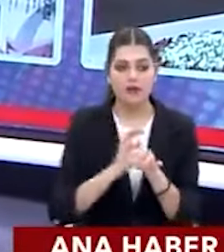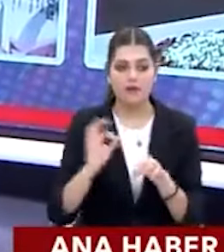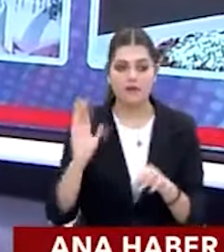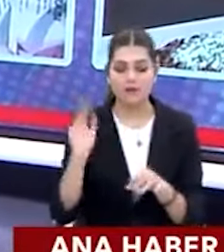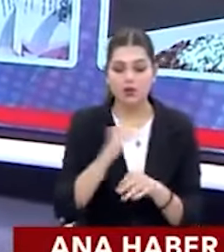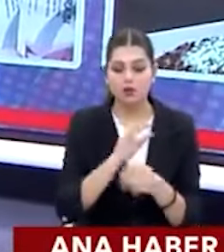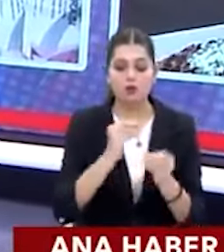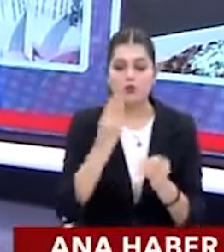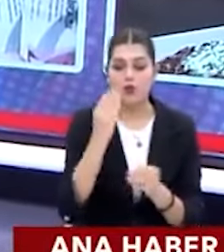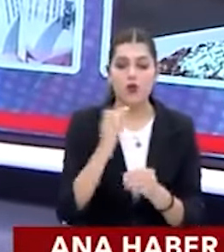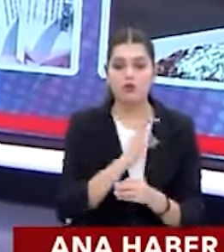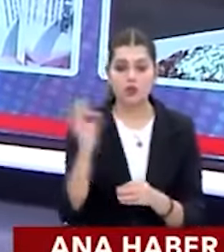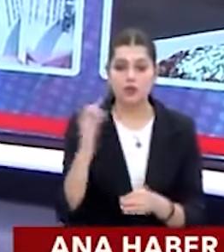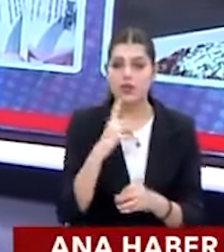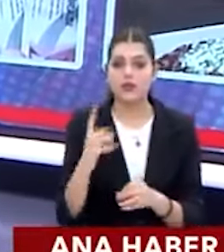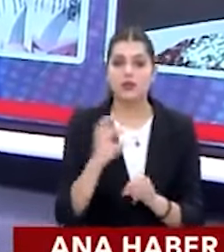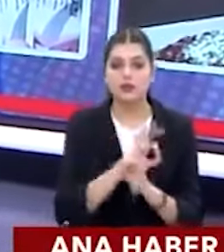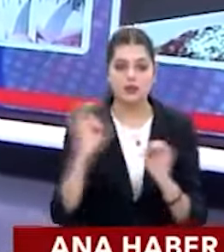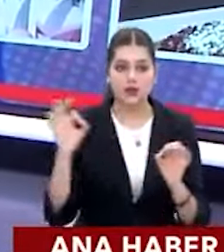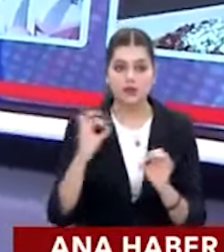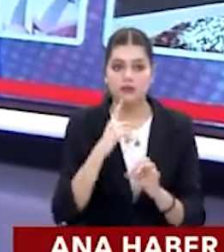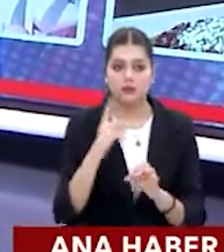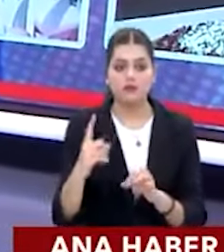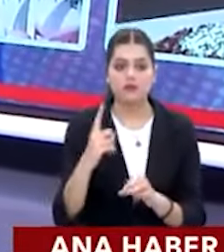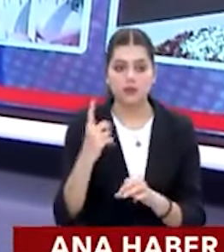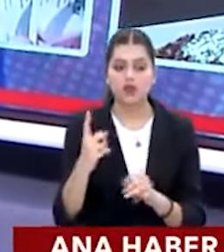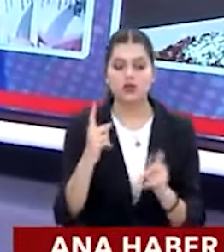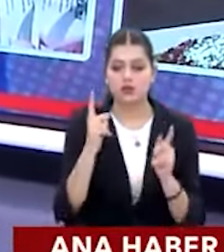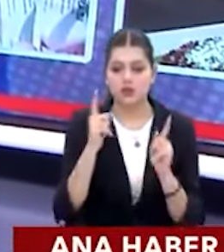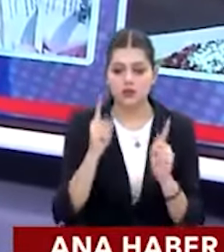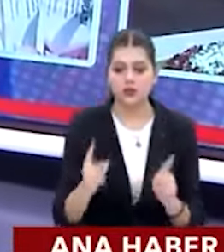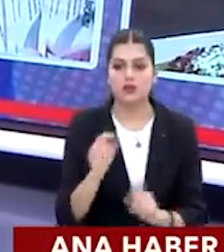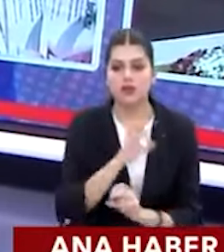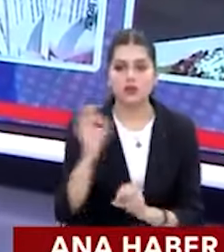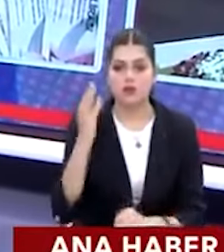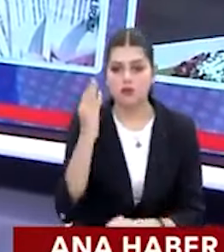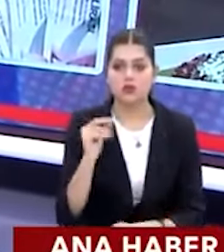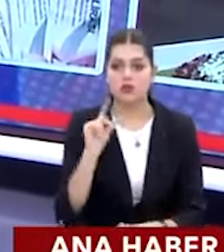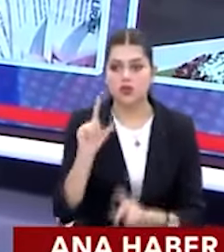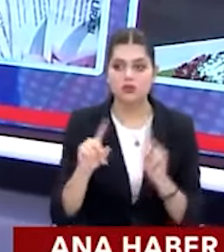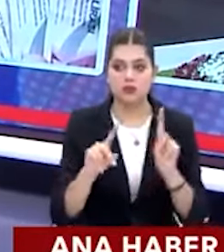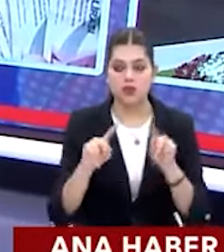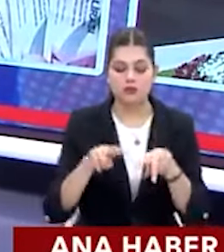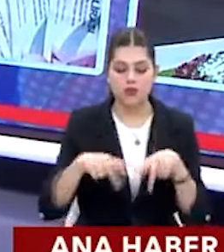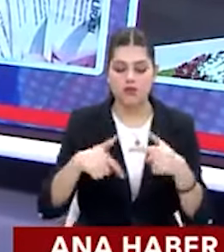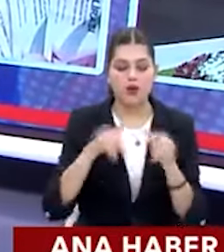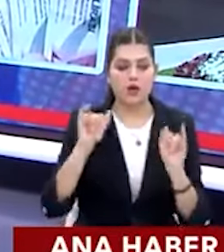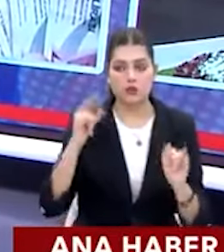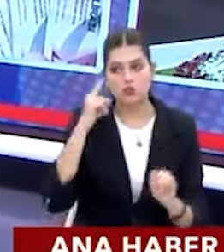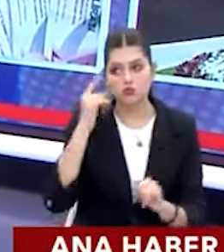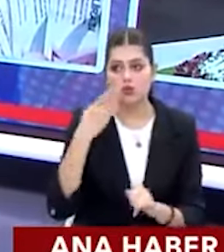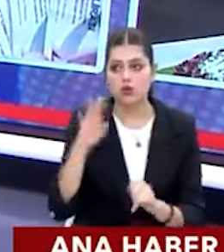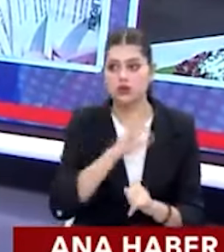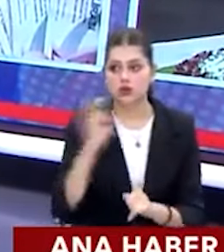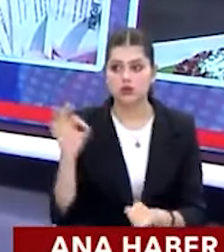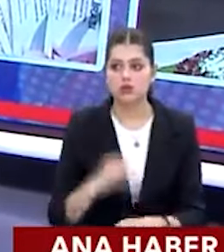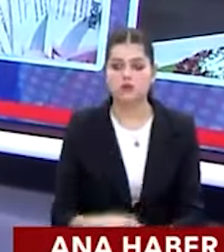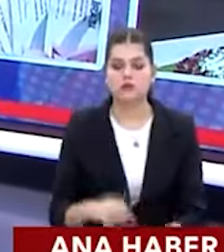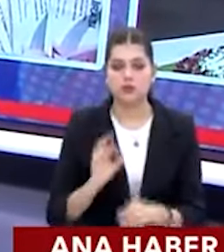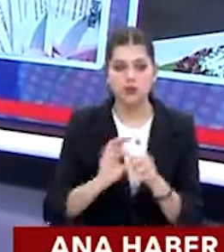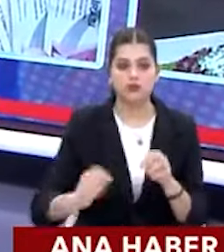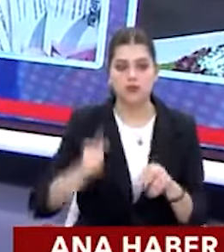enflasyonu tetiklemeyeceğine dair de net olarak bir kesinlik olması gerekiyor. Ama IMF öyle düşünmüyor. Hatta IMF ile